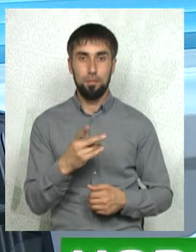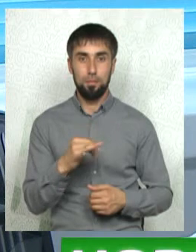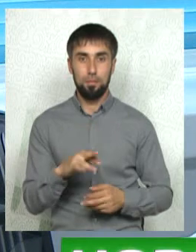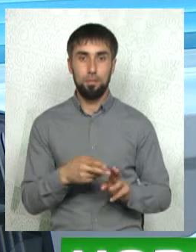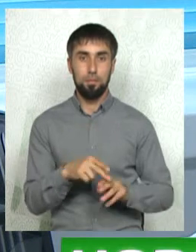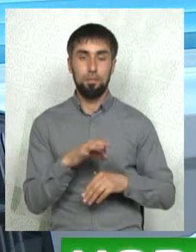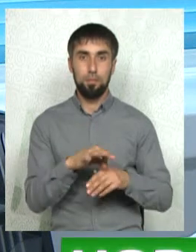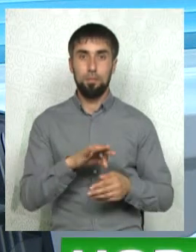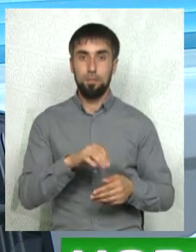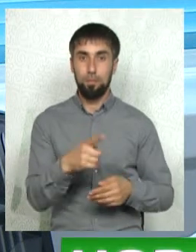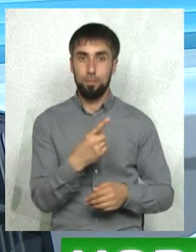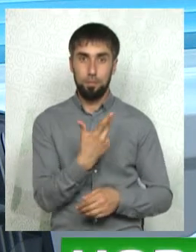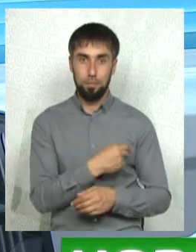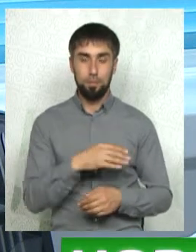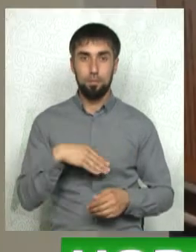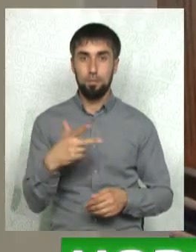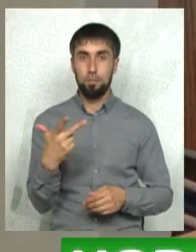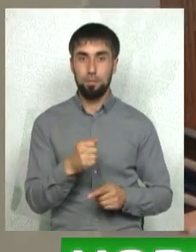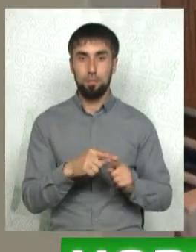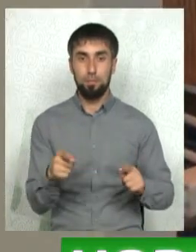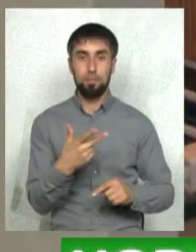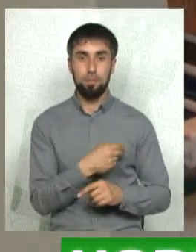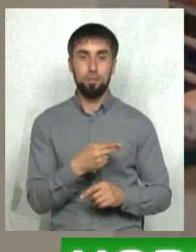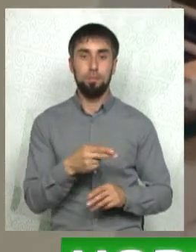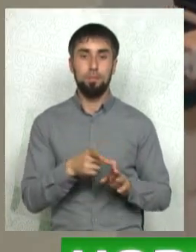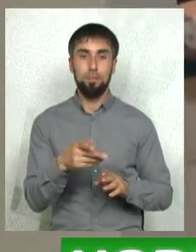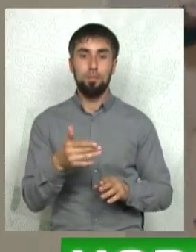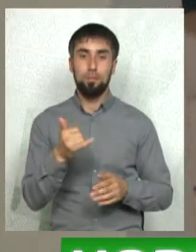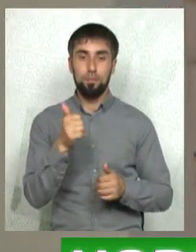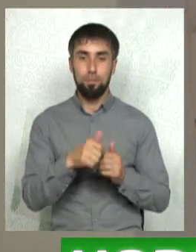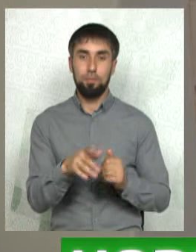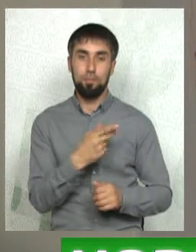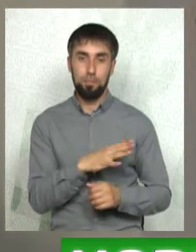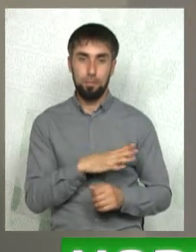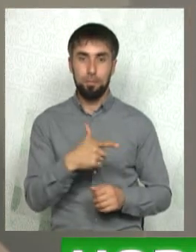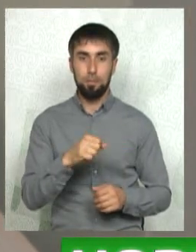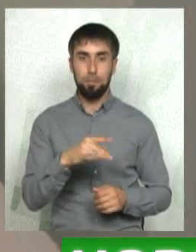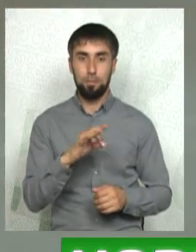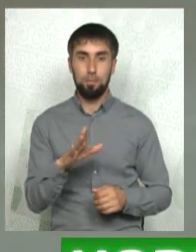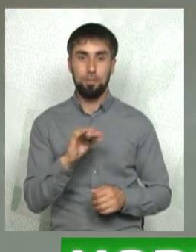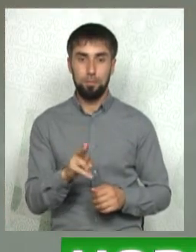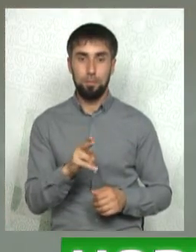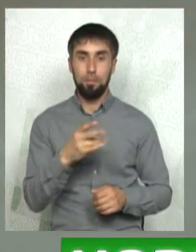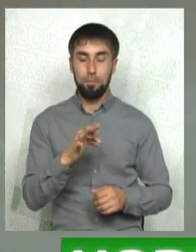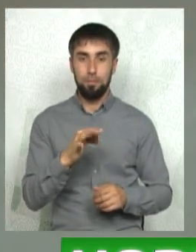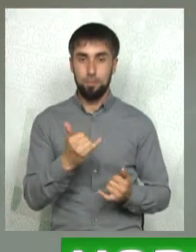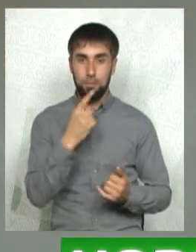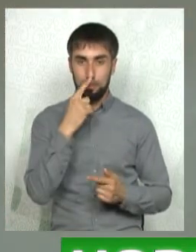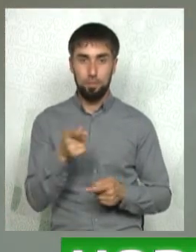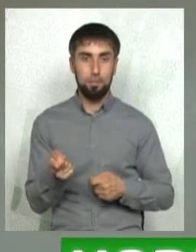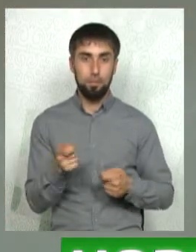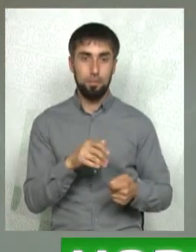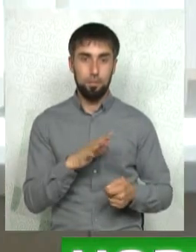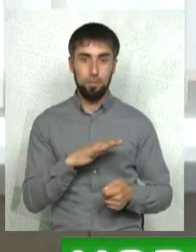проводится после первой через три недели. До сих пор жителей прививали вакцины гамковидвак, но с недавних пор здесь также